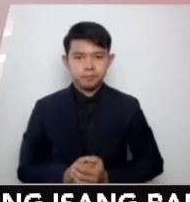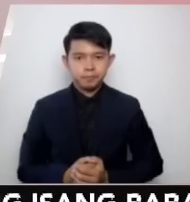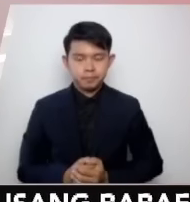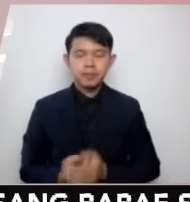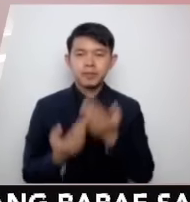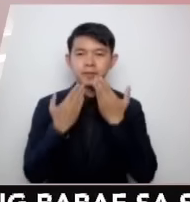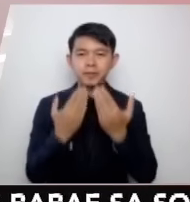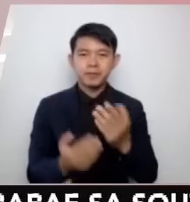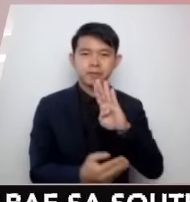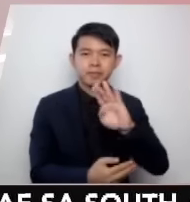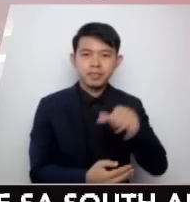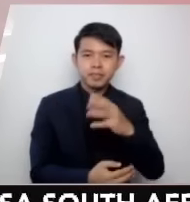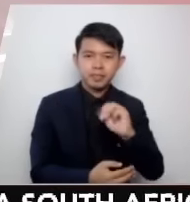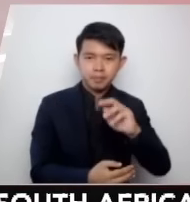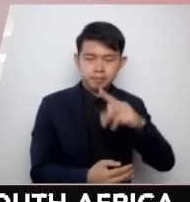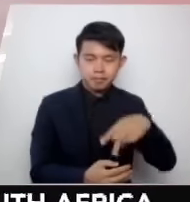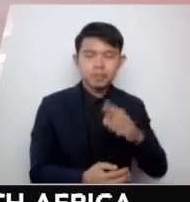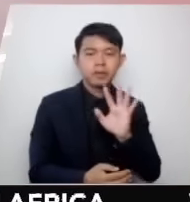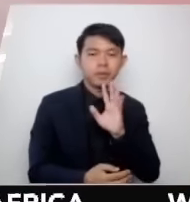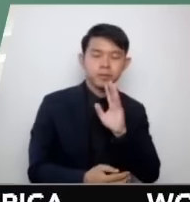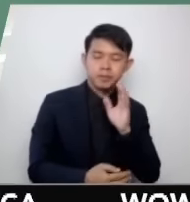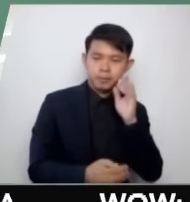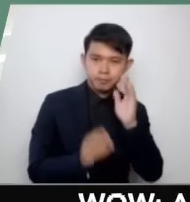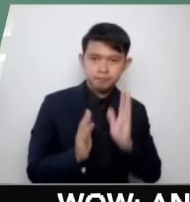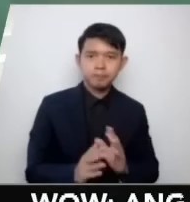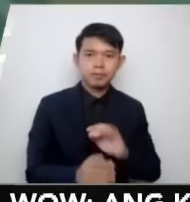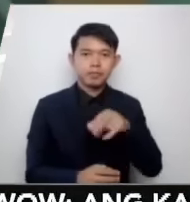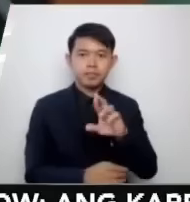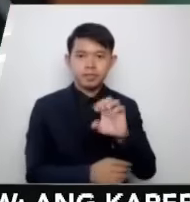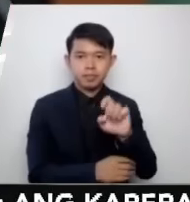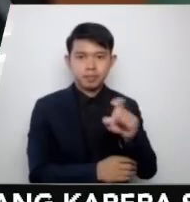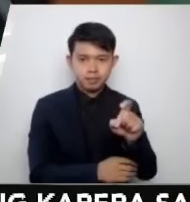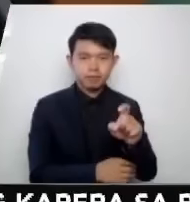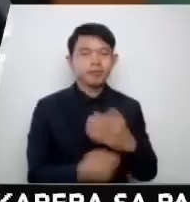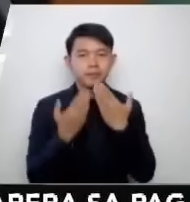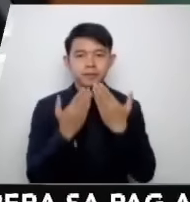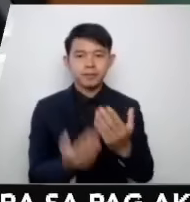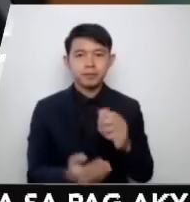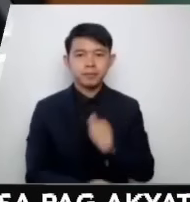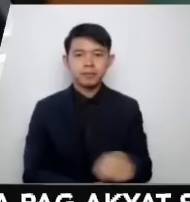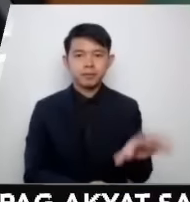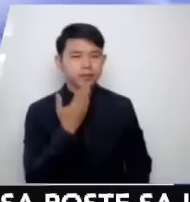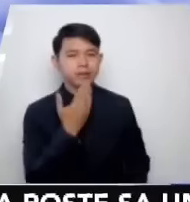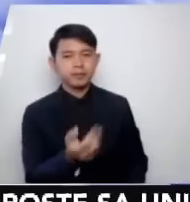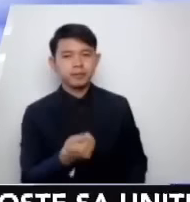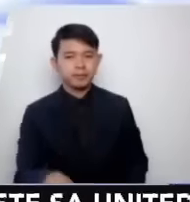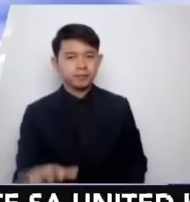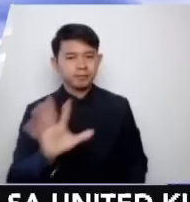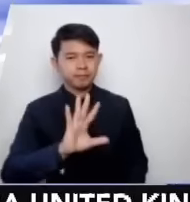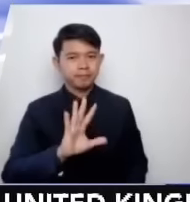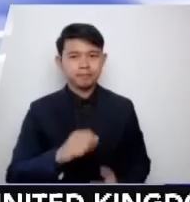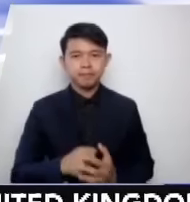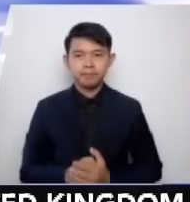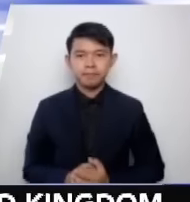Jail Superintendent J-Rex Bustinera. Magandang umaga po, sir. Thank you and good morning po.